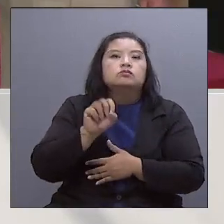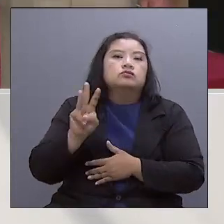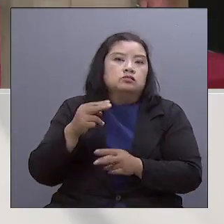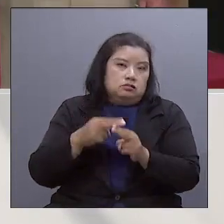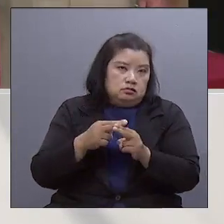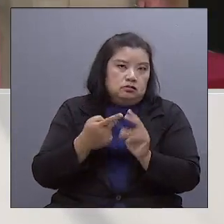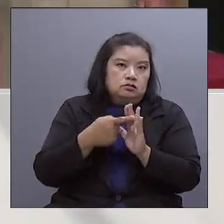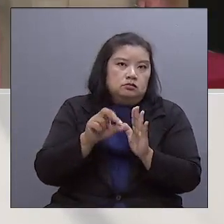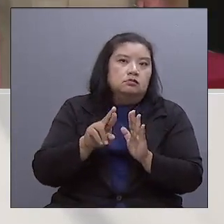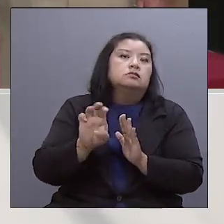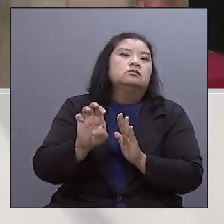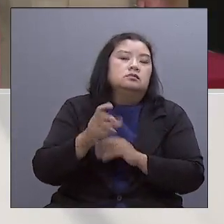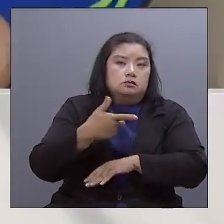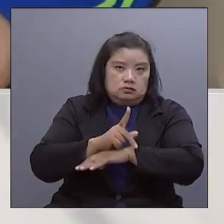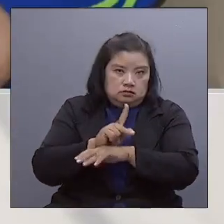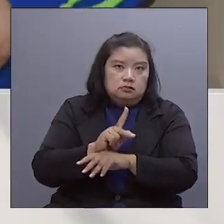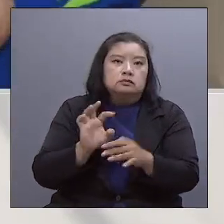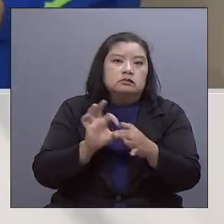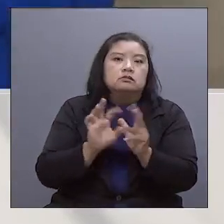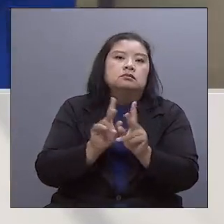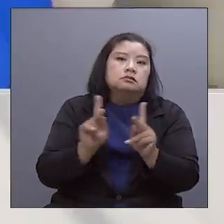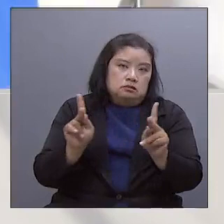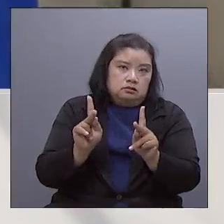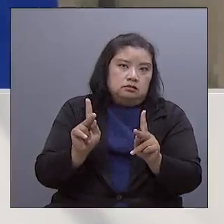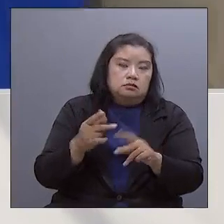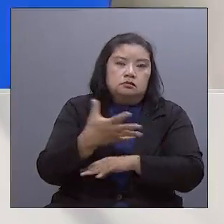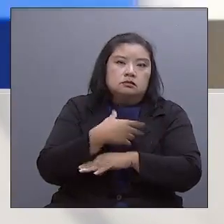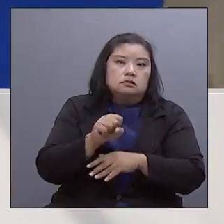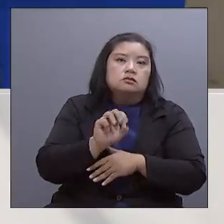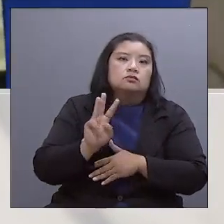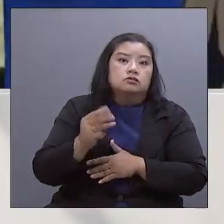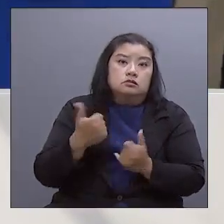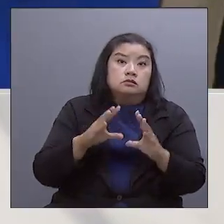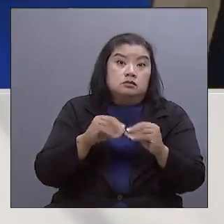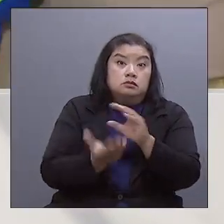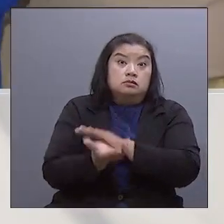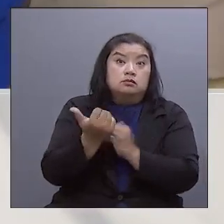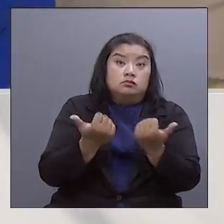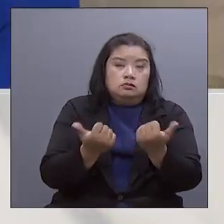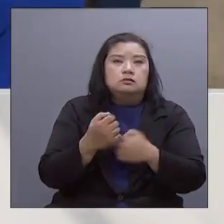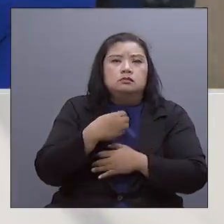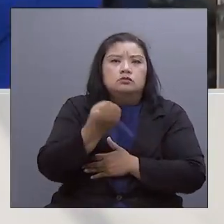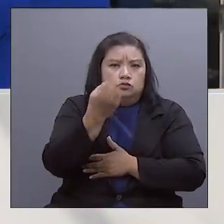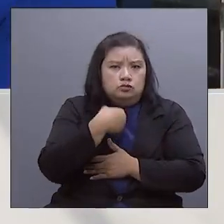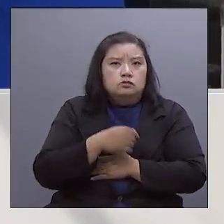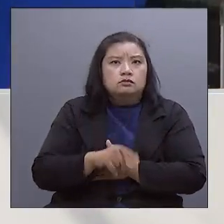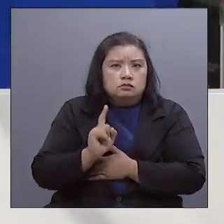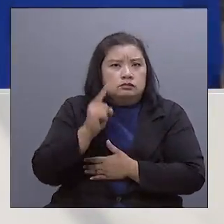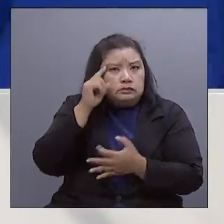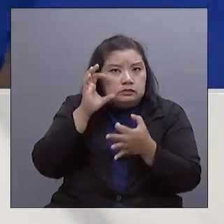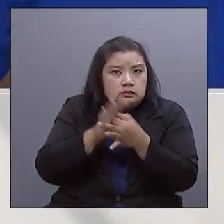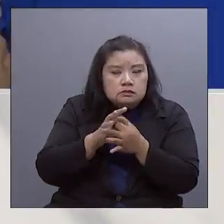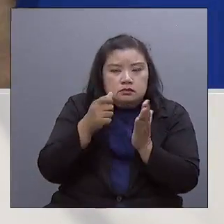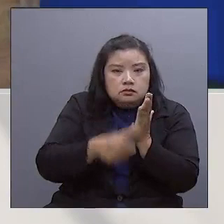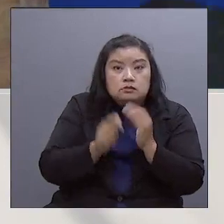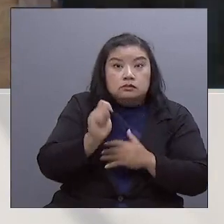ประธานคณะกรรมาธิการการพัฒนาการเมืองวุฒิสภาที่ประชุมกันเช้าวันนี้ล่ะค่ะบอกว่าให้สอบข้อเท็จจริงในเรื่องของการเลี่ยง